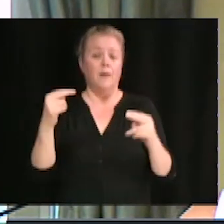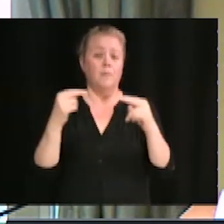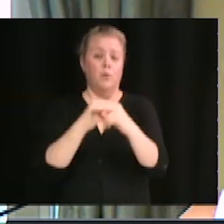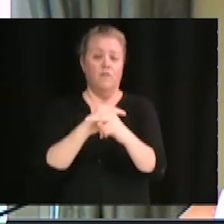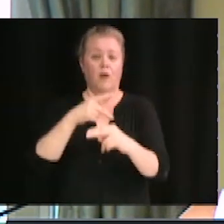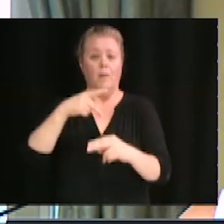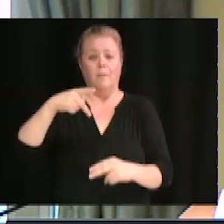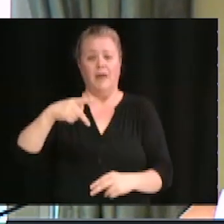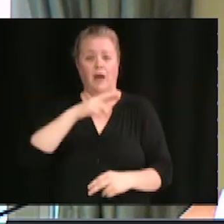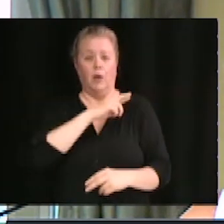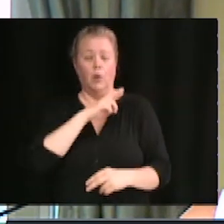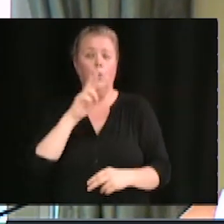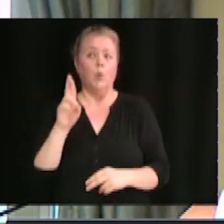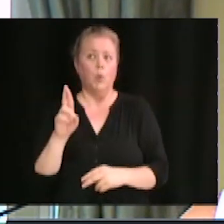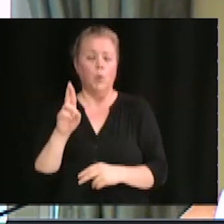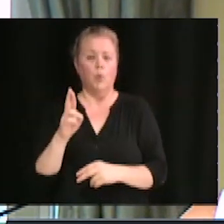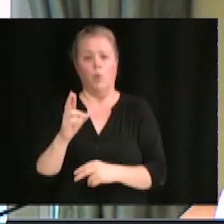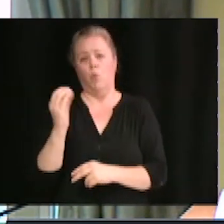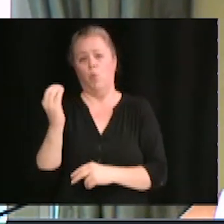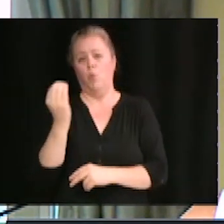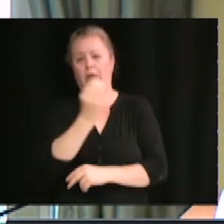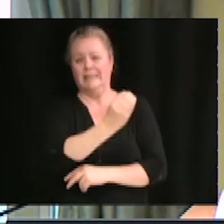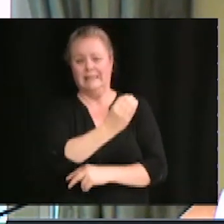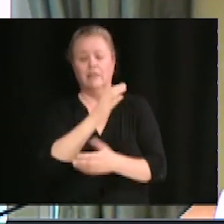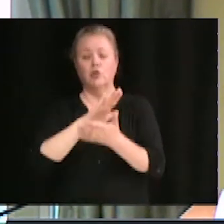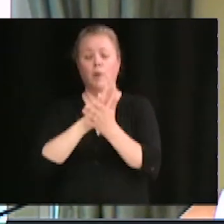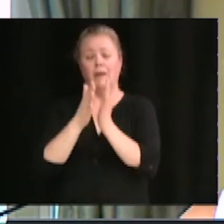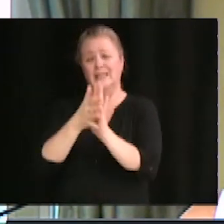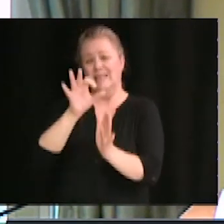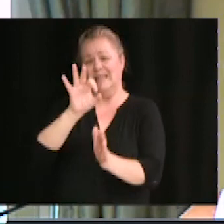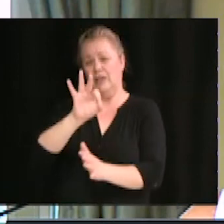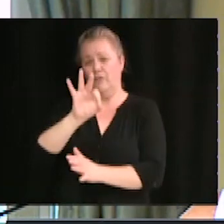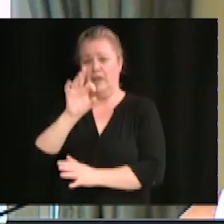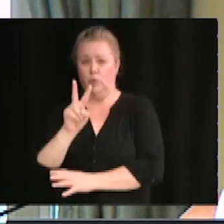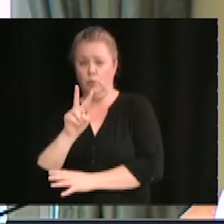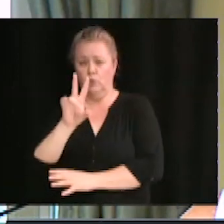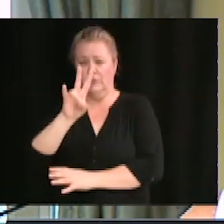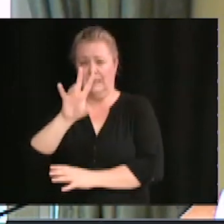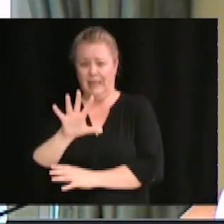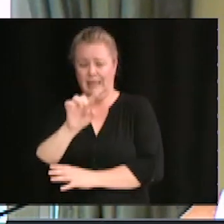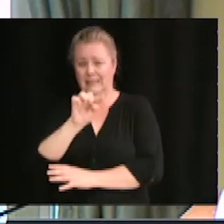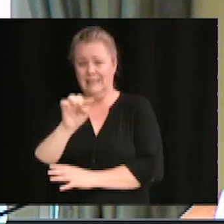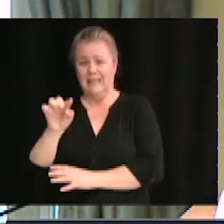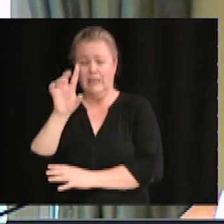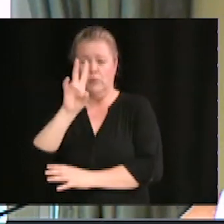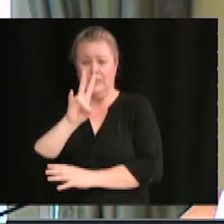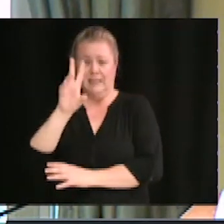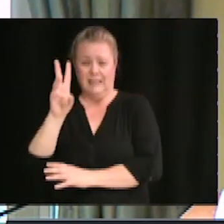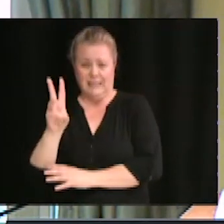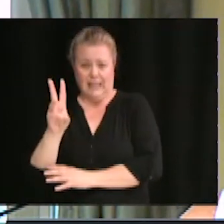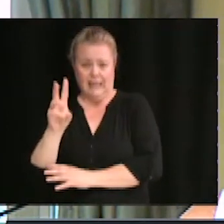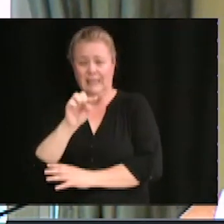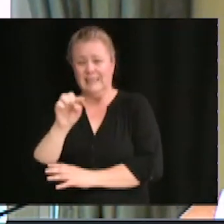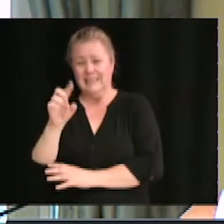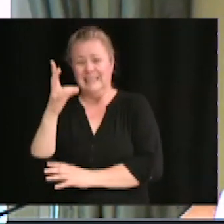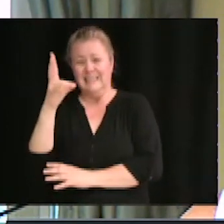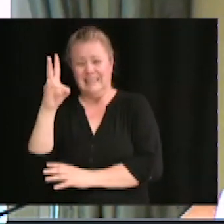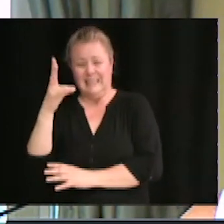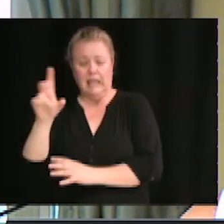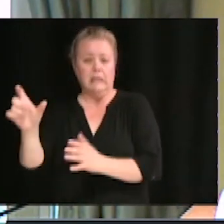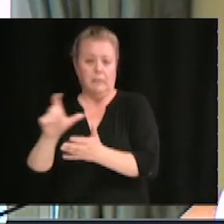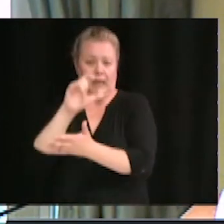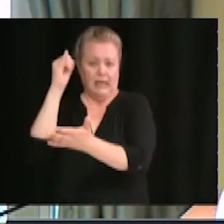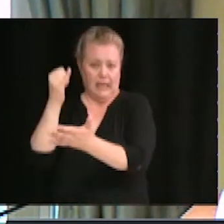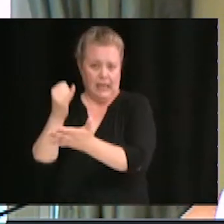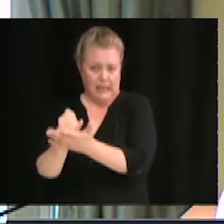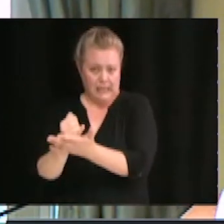par la compagnie 92 75-77-17 Québec Inc. Dans ce cas-ci, le CCU recommande